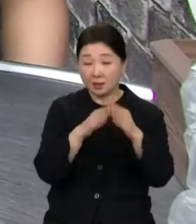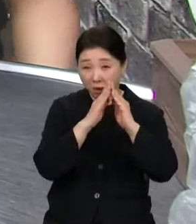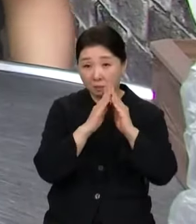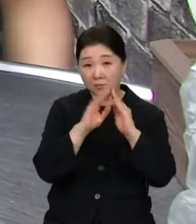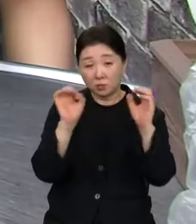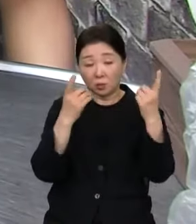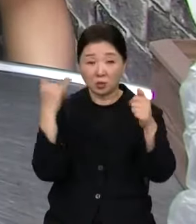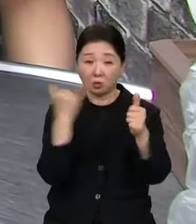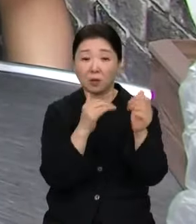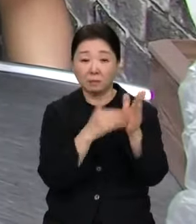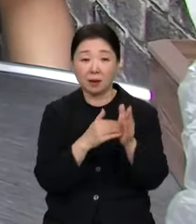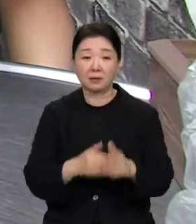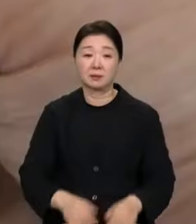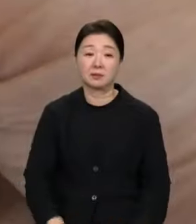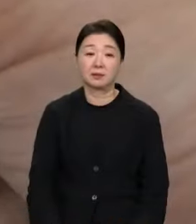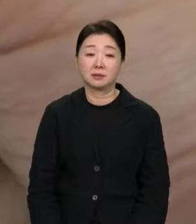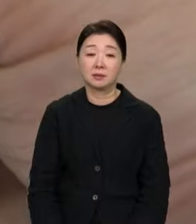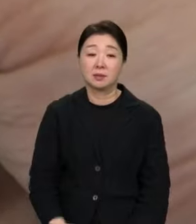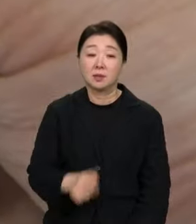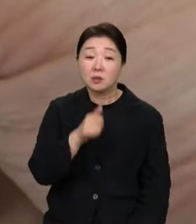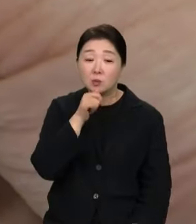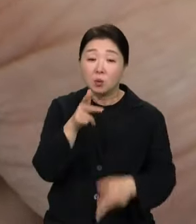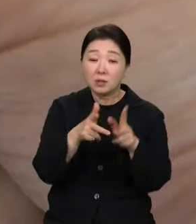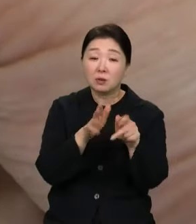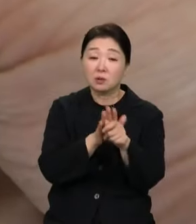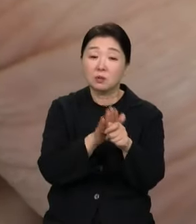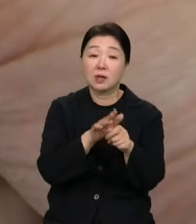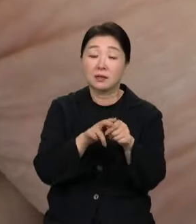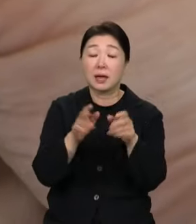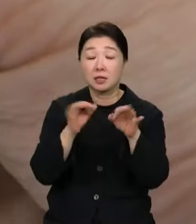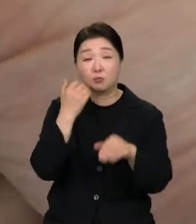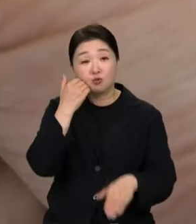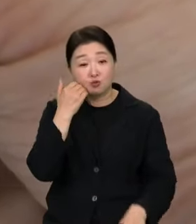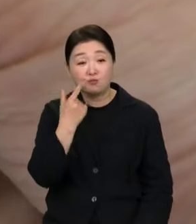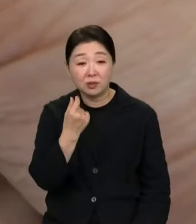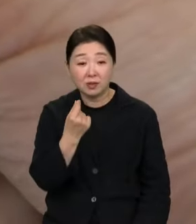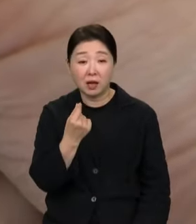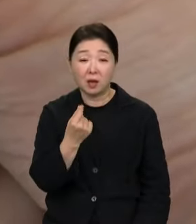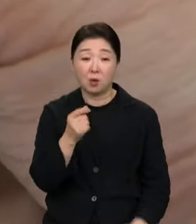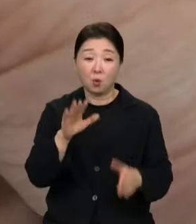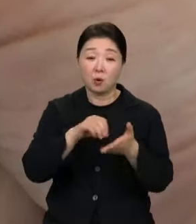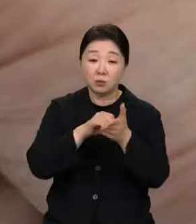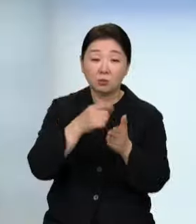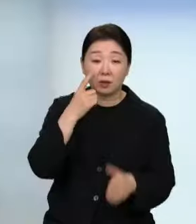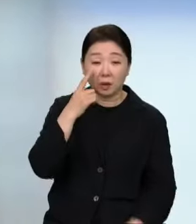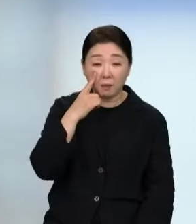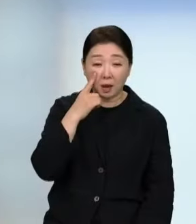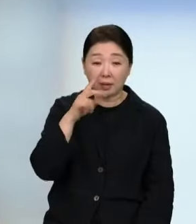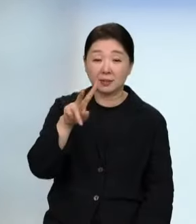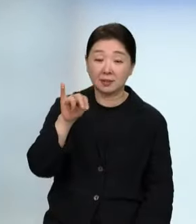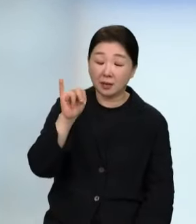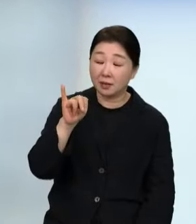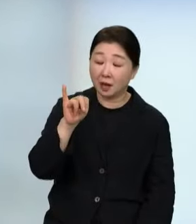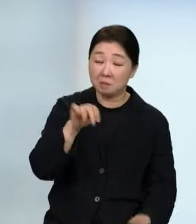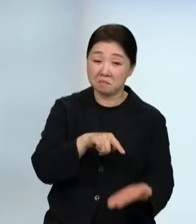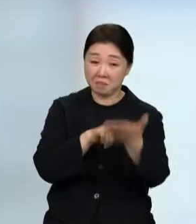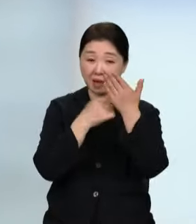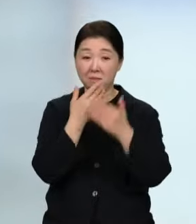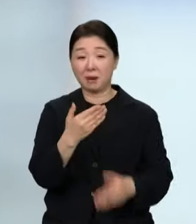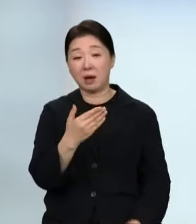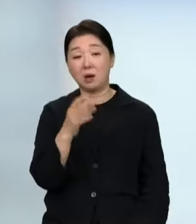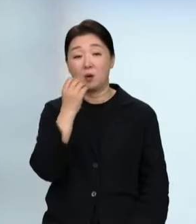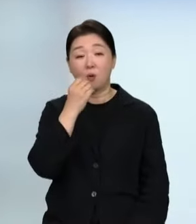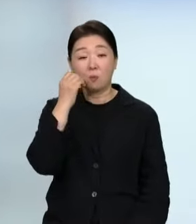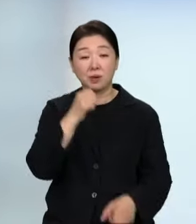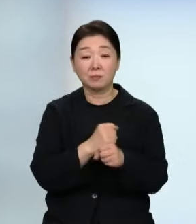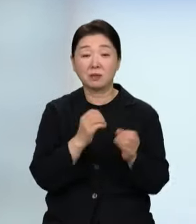받았습니다. 소상공인 지원센터 김이에요. 그 오늘 등록 받아보시면 그 인스타그램 활성화 작업 그리고